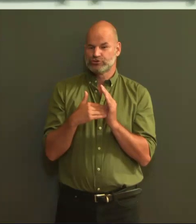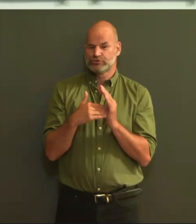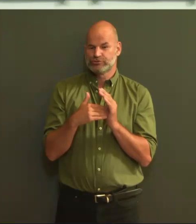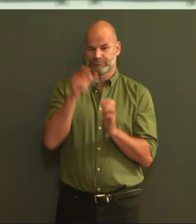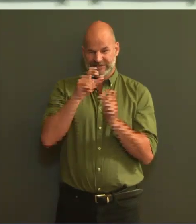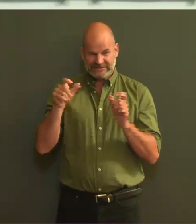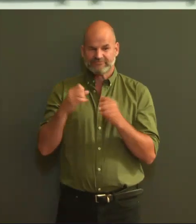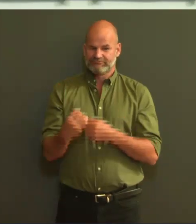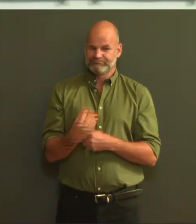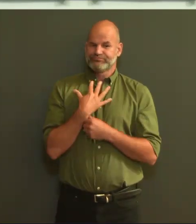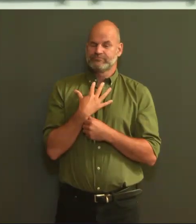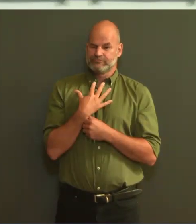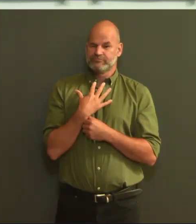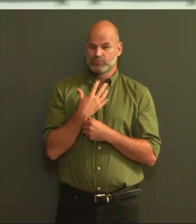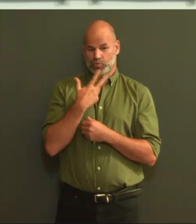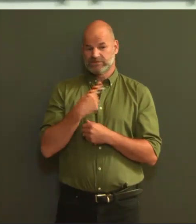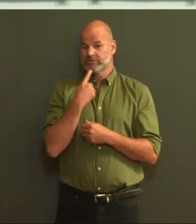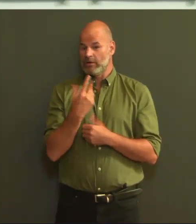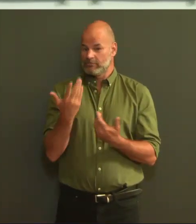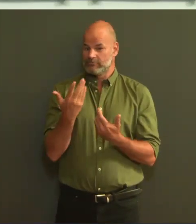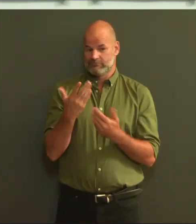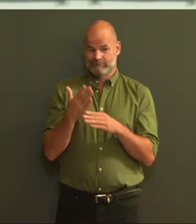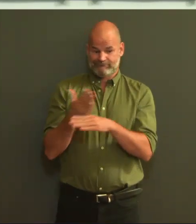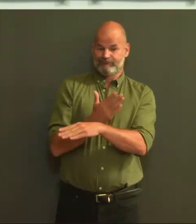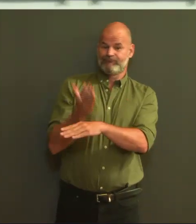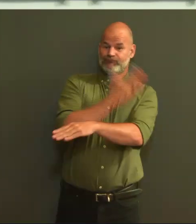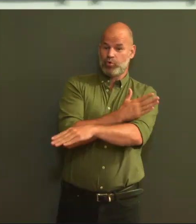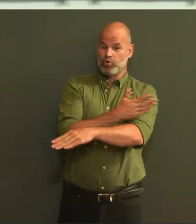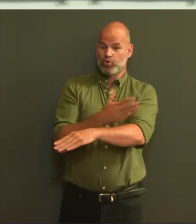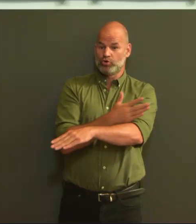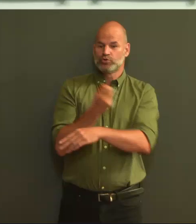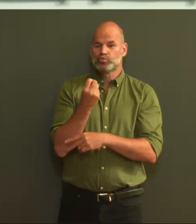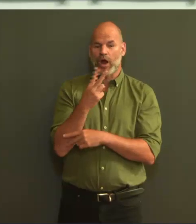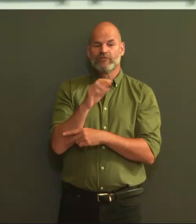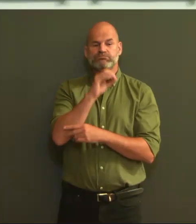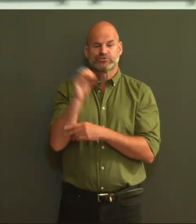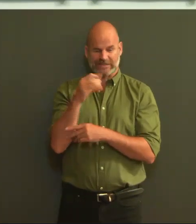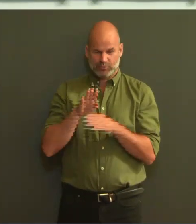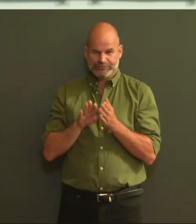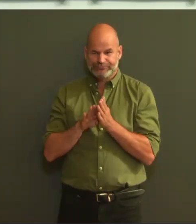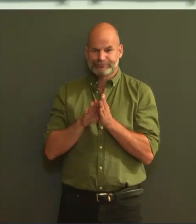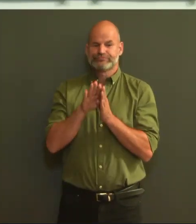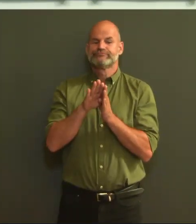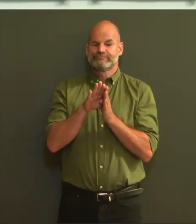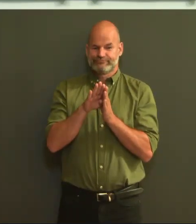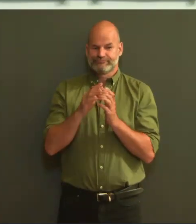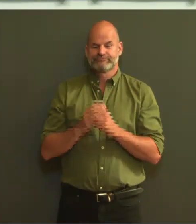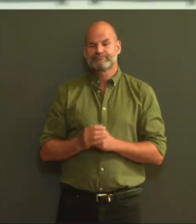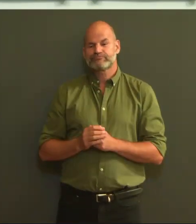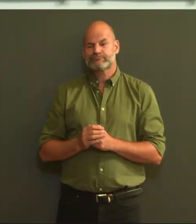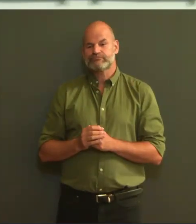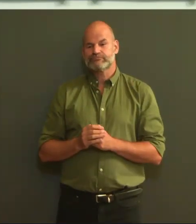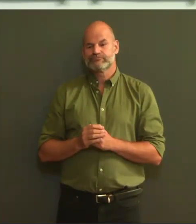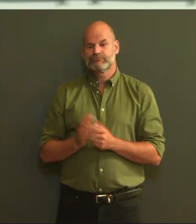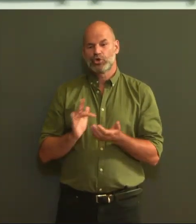week voordien. Er worden momenteel gemiddeld 604 nieuwe besmettingen per dag